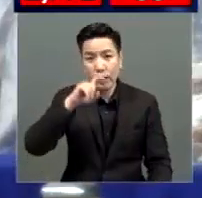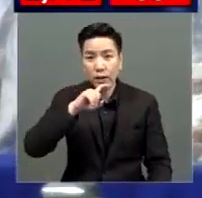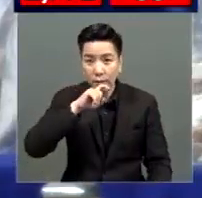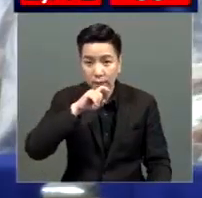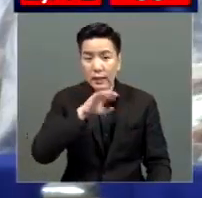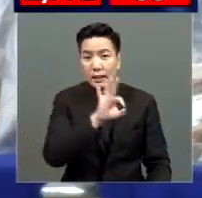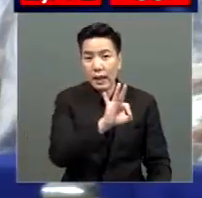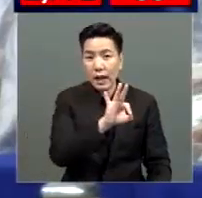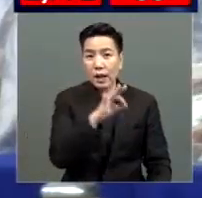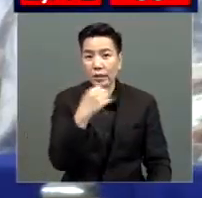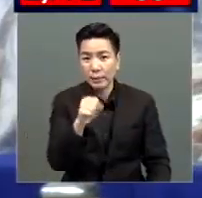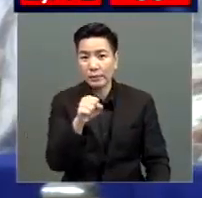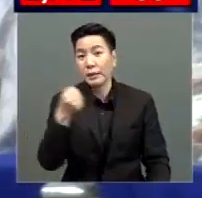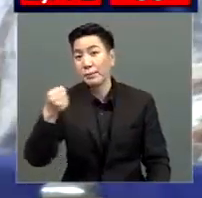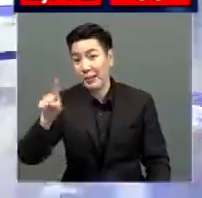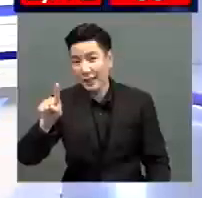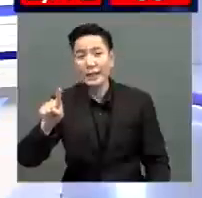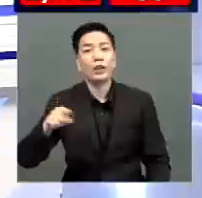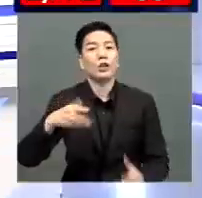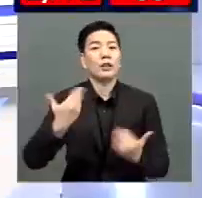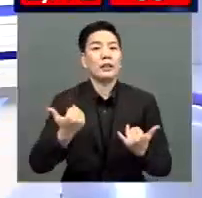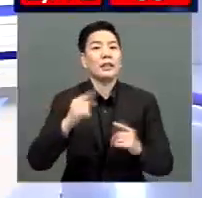ในครั้งนี้กับฉันเน้นย้ำอีกครั้งนึงนะคะในช่วงวันหยุดราชการในช่วงสัปดาห์นี้9-17